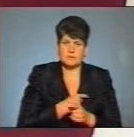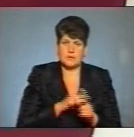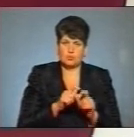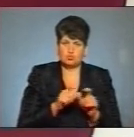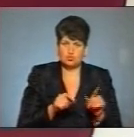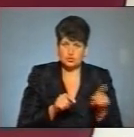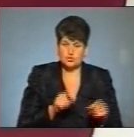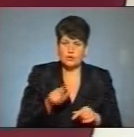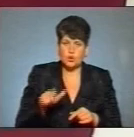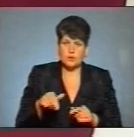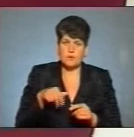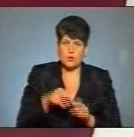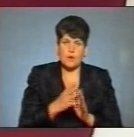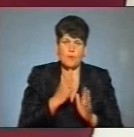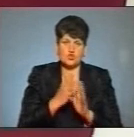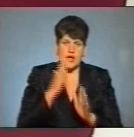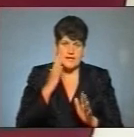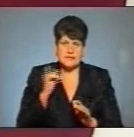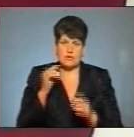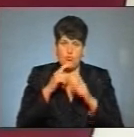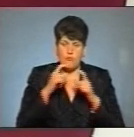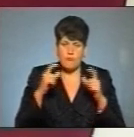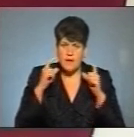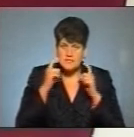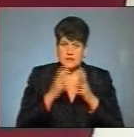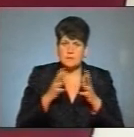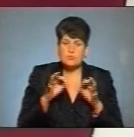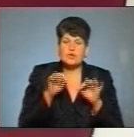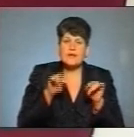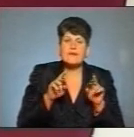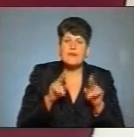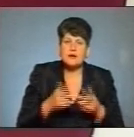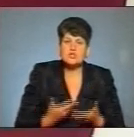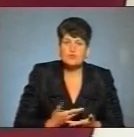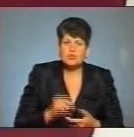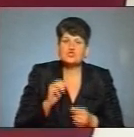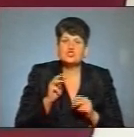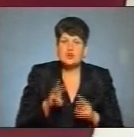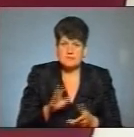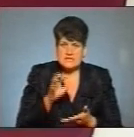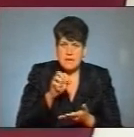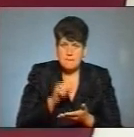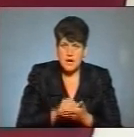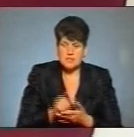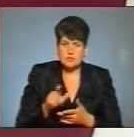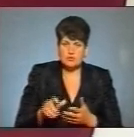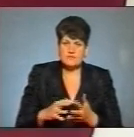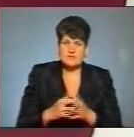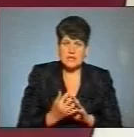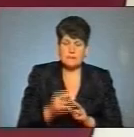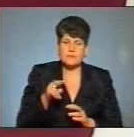Туди люди ходять по черзі та в масках. Більше про те, як живуть та чим займаються під час карантину жителі села